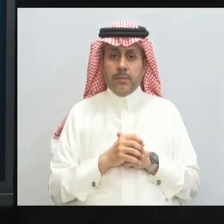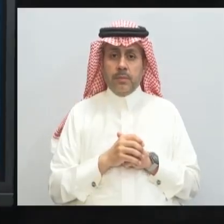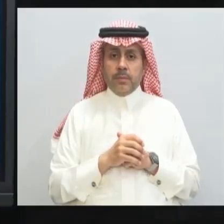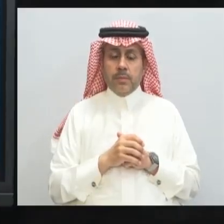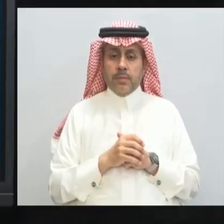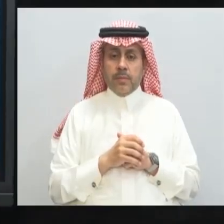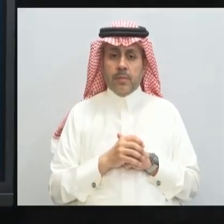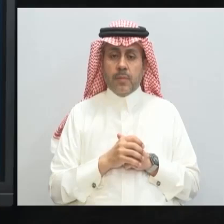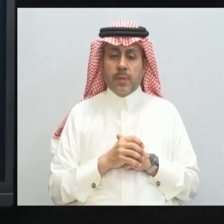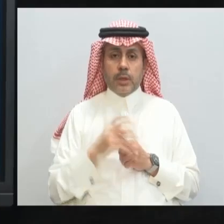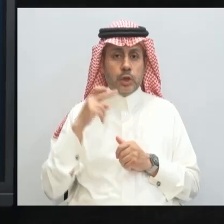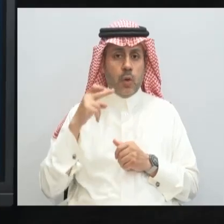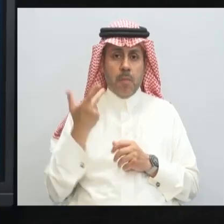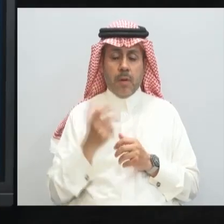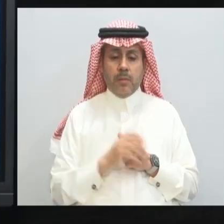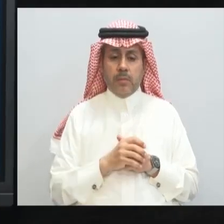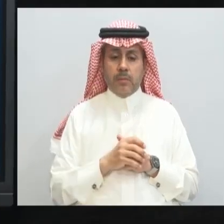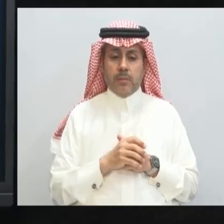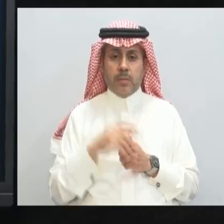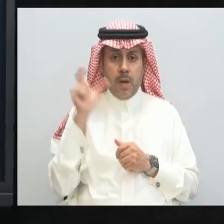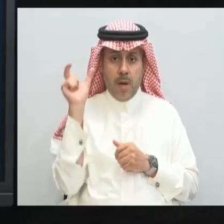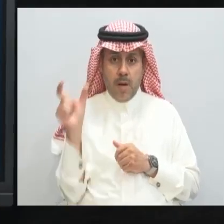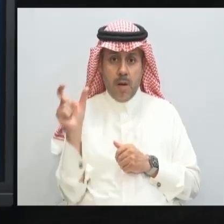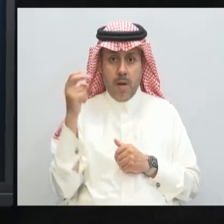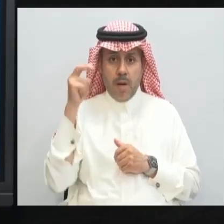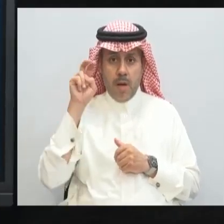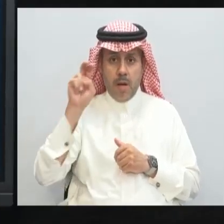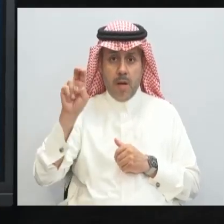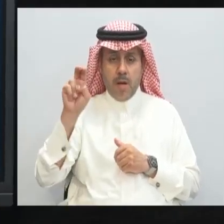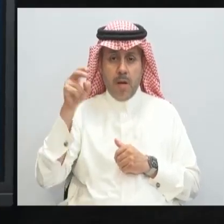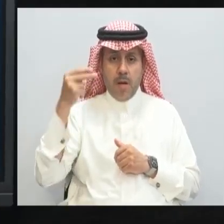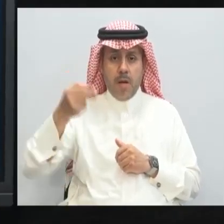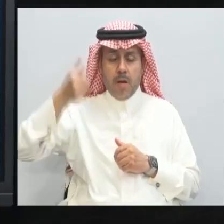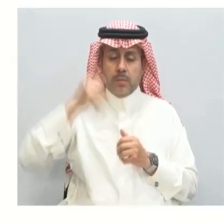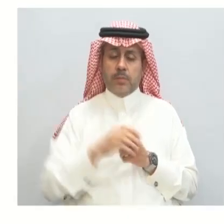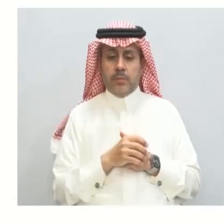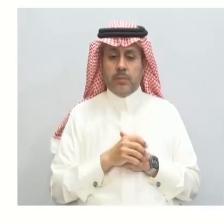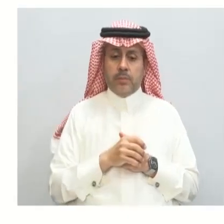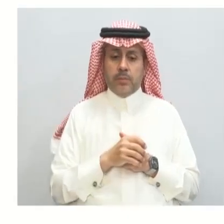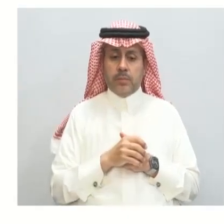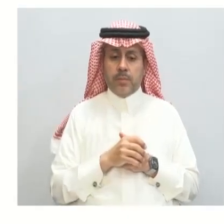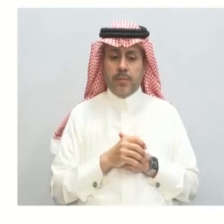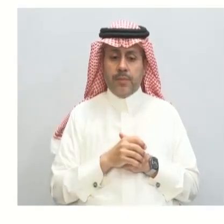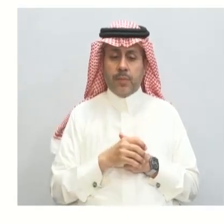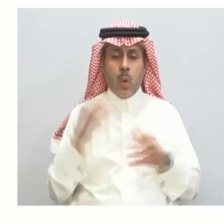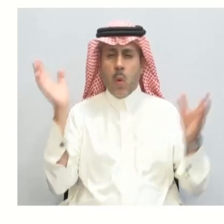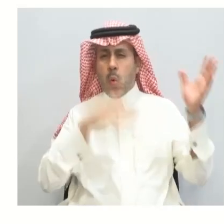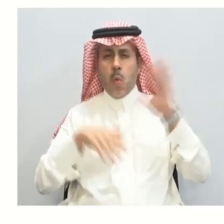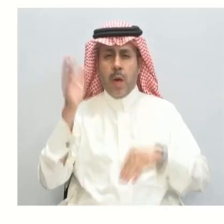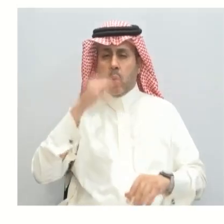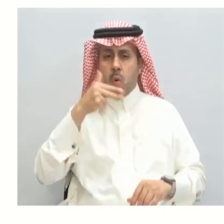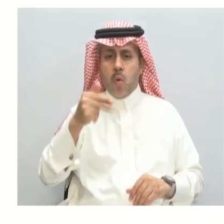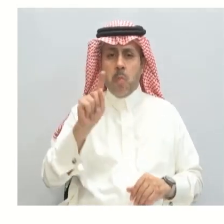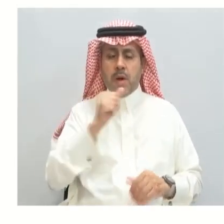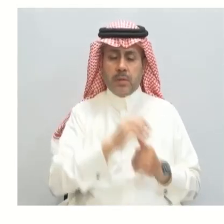من يستطيع الاجابه على هذا السؤال ما معنى كلمه نقع احسنتم نقول معنى نقع اي غبار